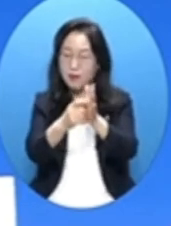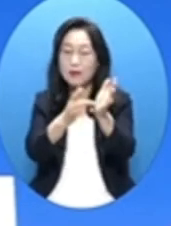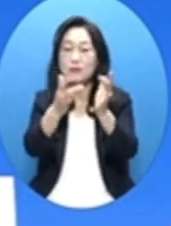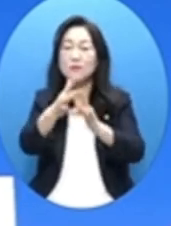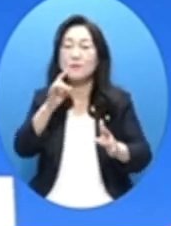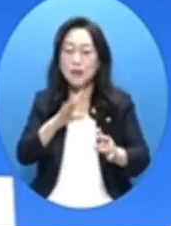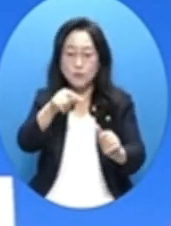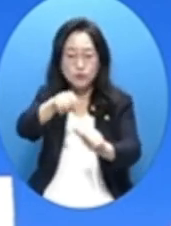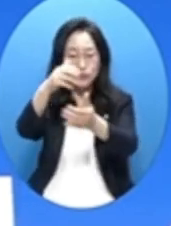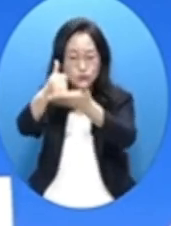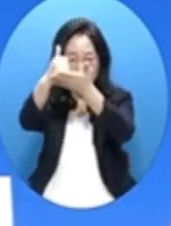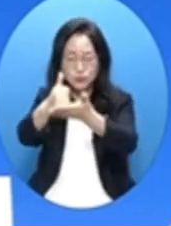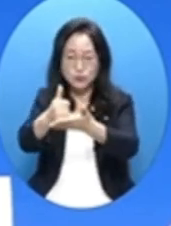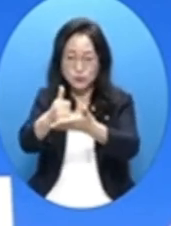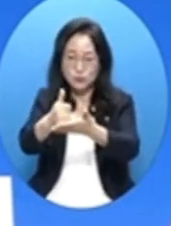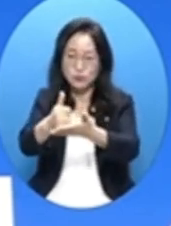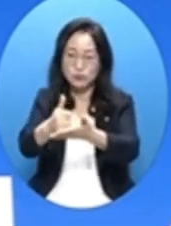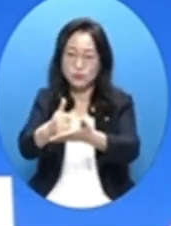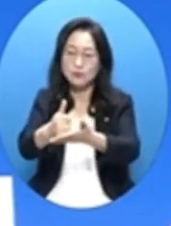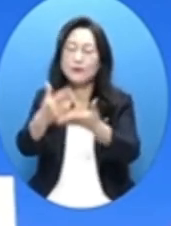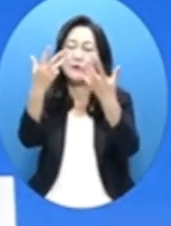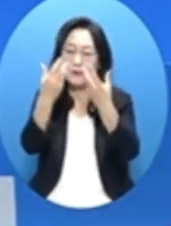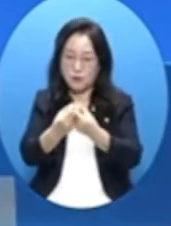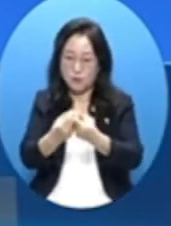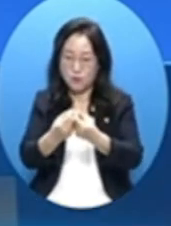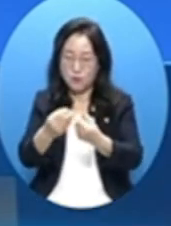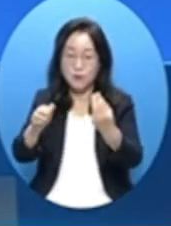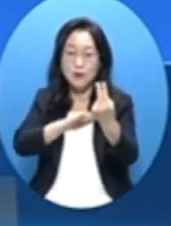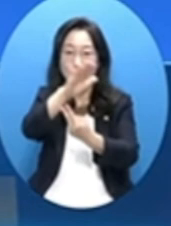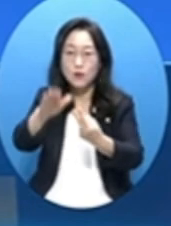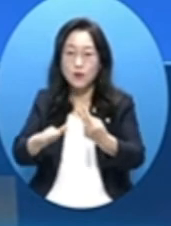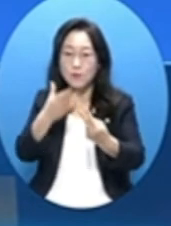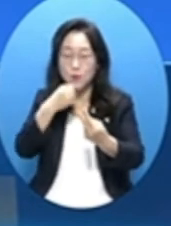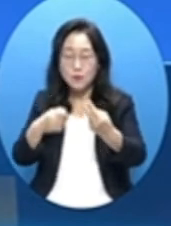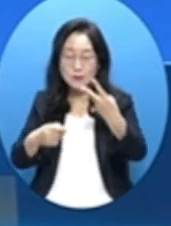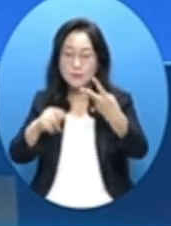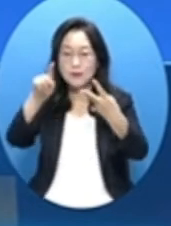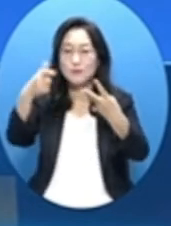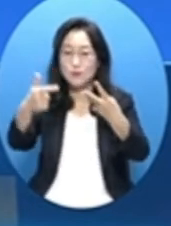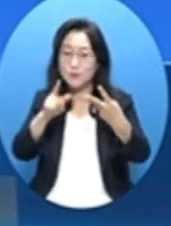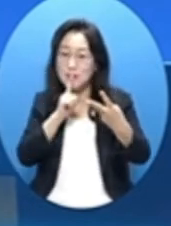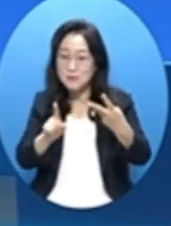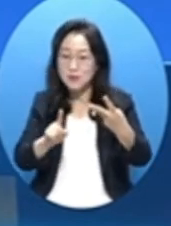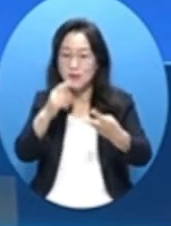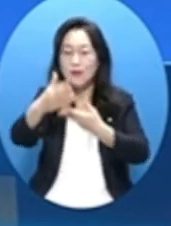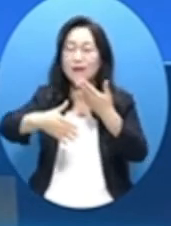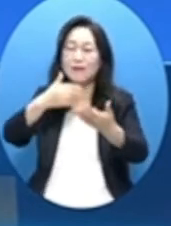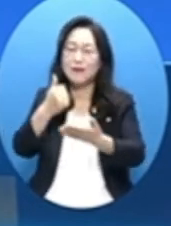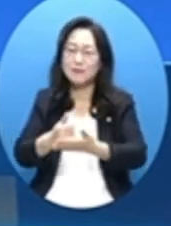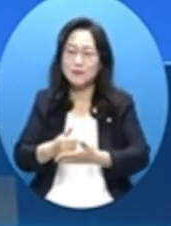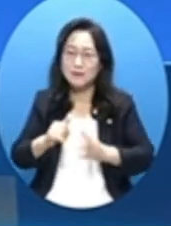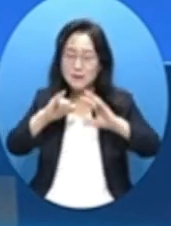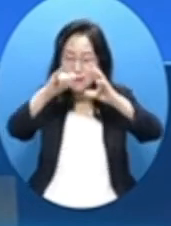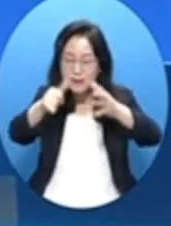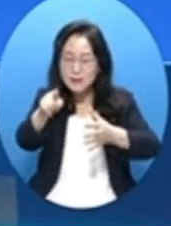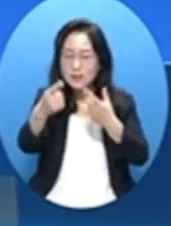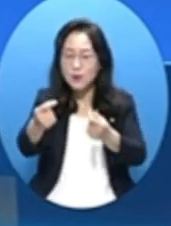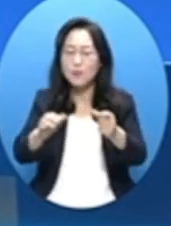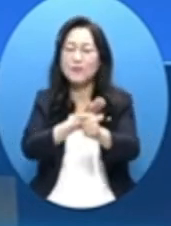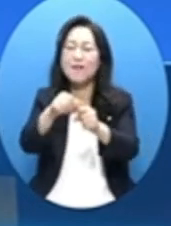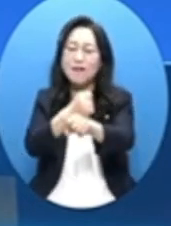밝히 보여주는 것이 하나님의 말씀인데 요한복음 3장 10절에 이어가지고 고백합니다. 하나님이 세상을 이처럼